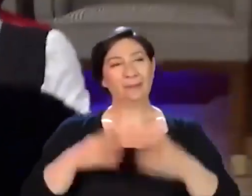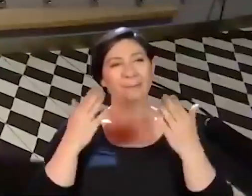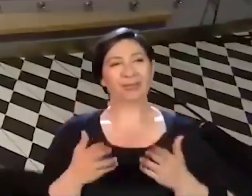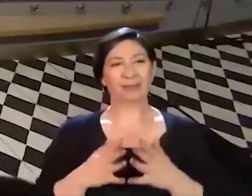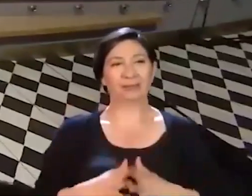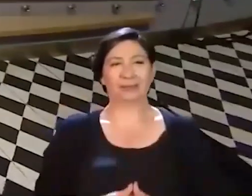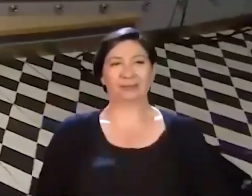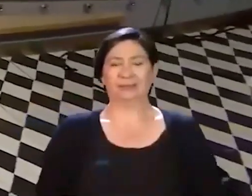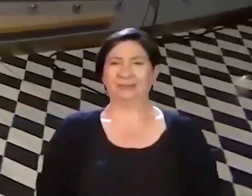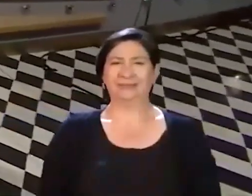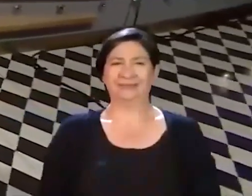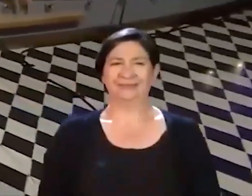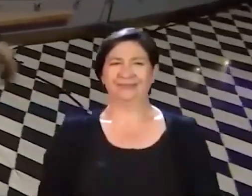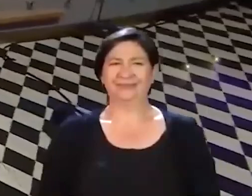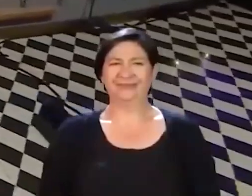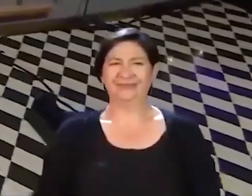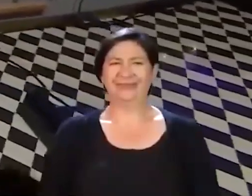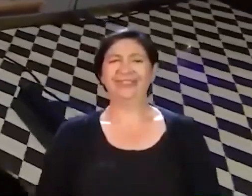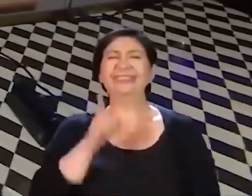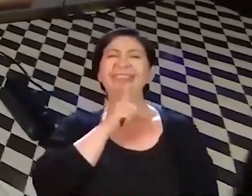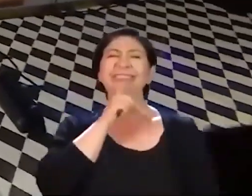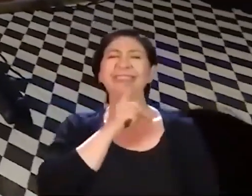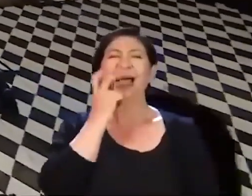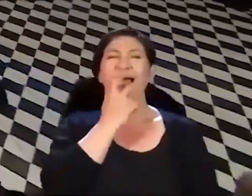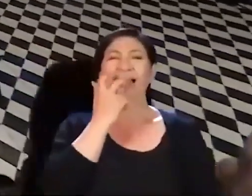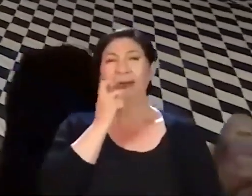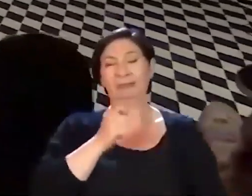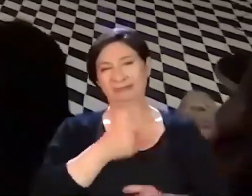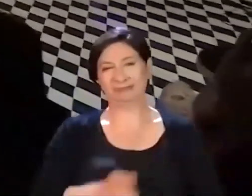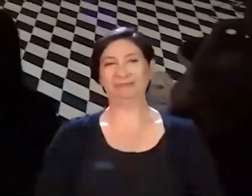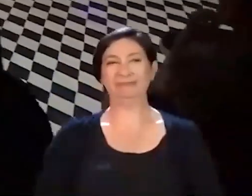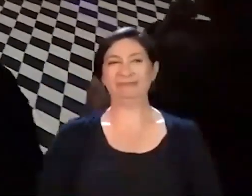Peki. Why weigh it down?